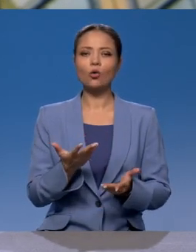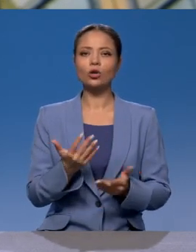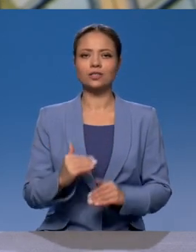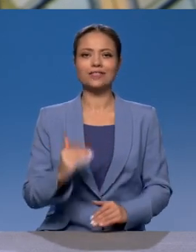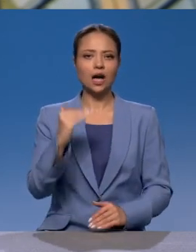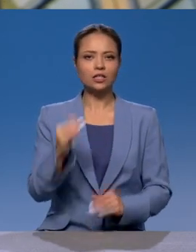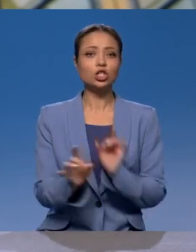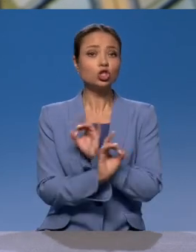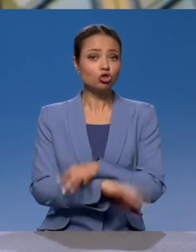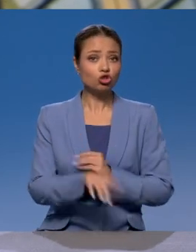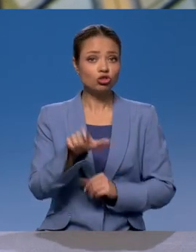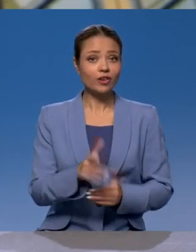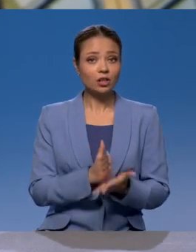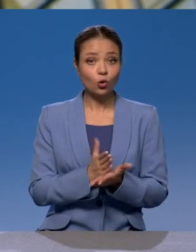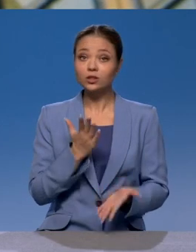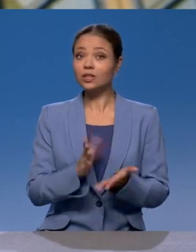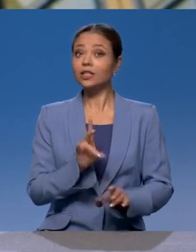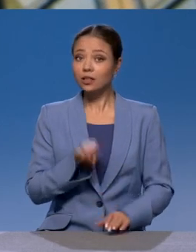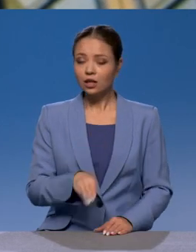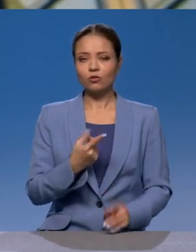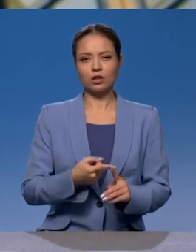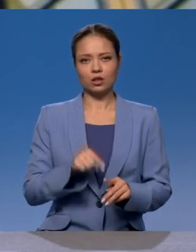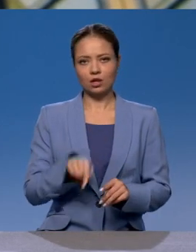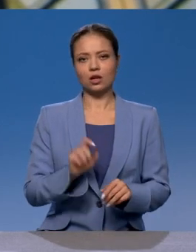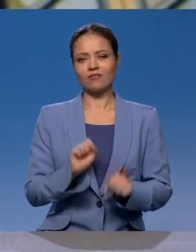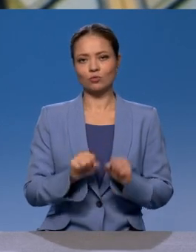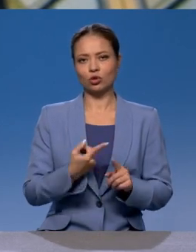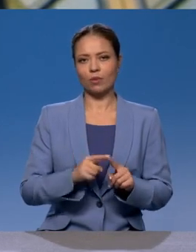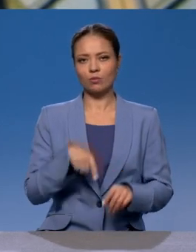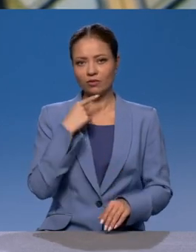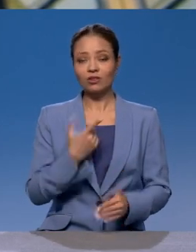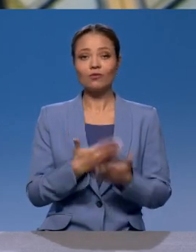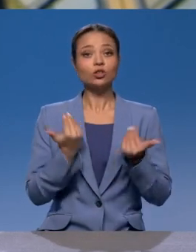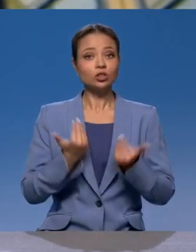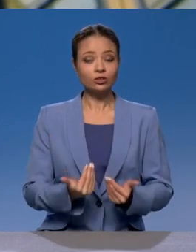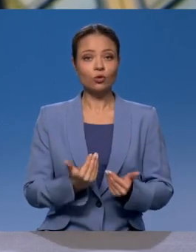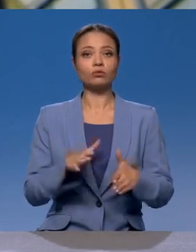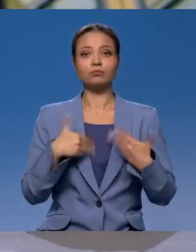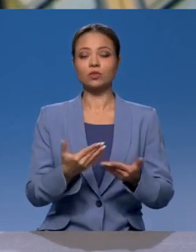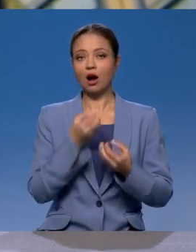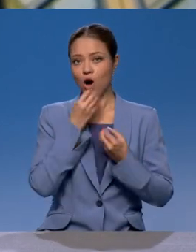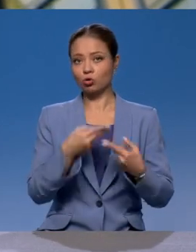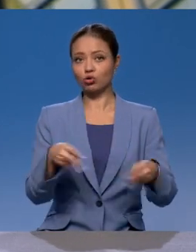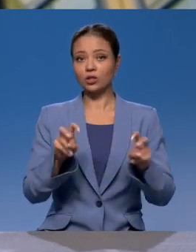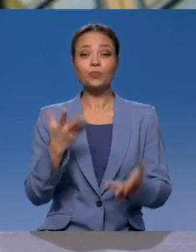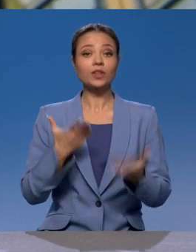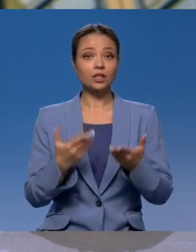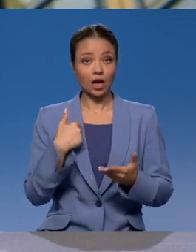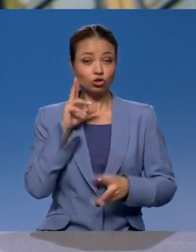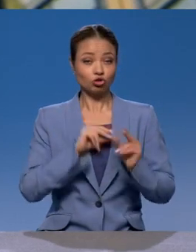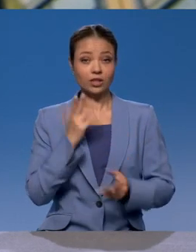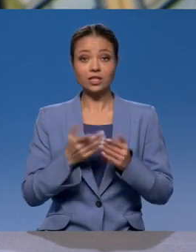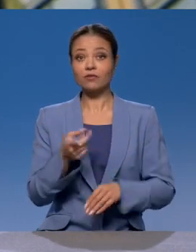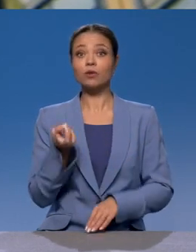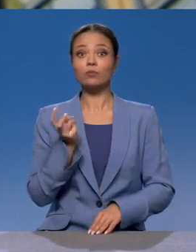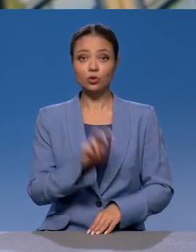он находится, тогда можно будет об этом говорить. Сегодня, да, заявлена хорошая тема. Я считаю, что если вы придете, подадите заявление,